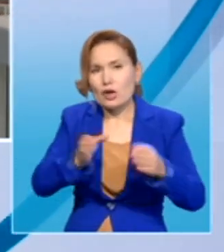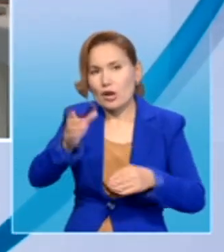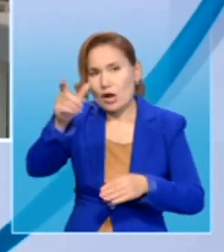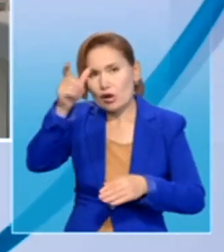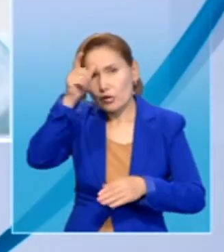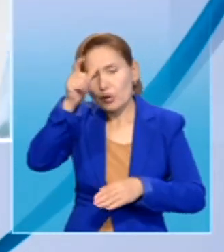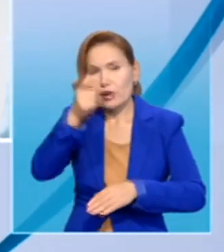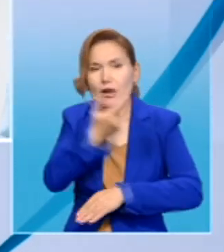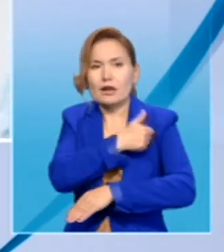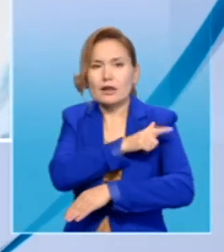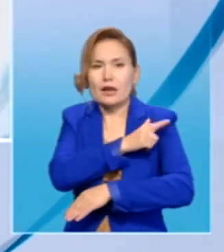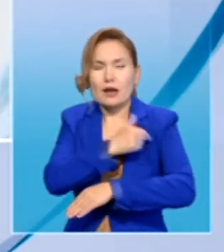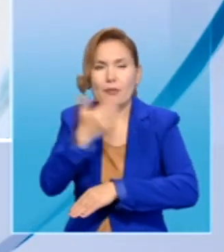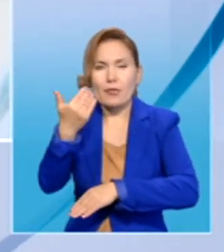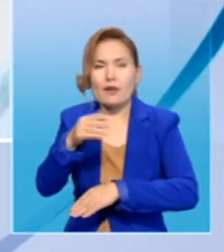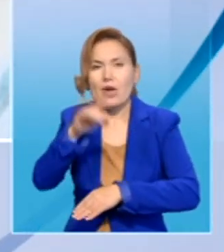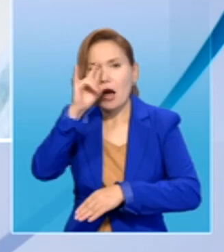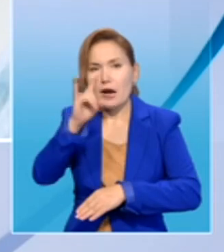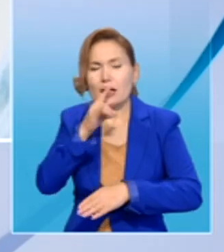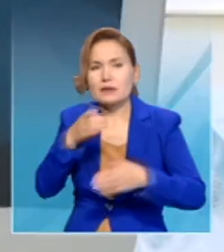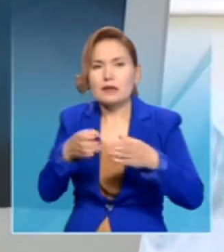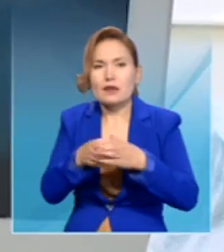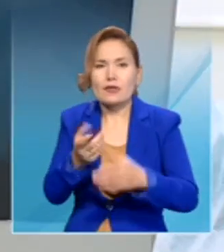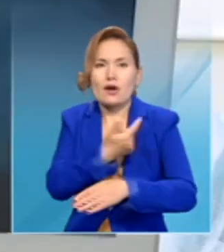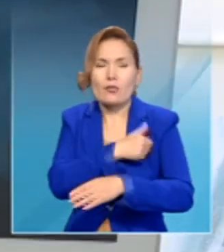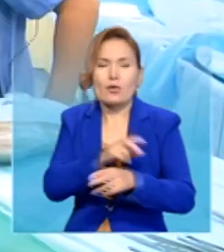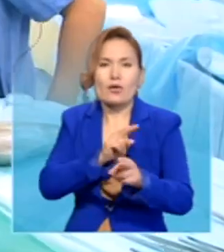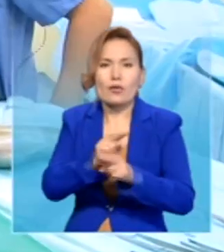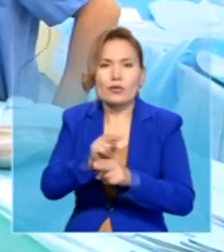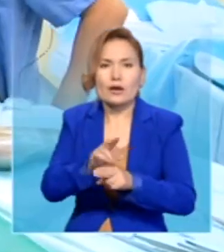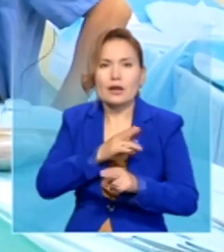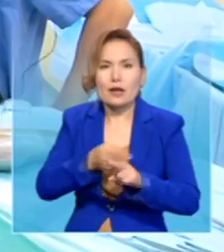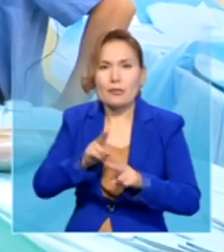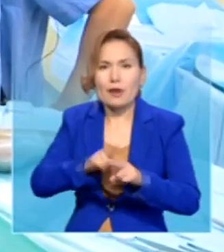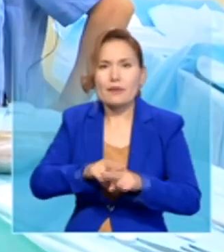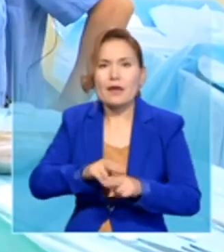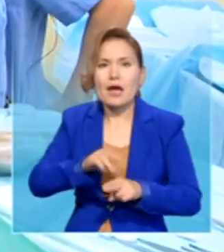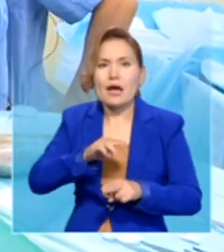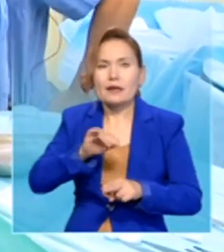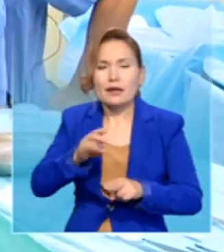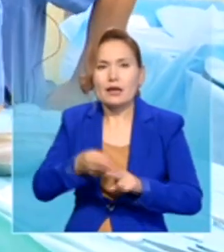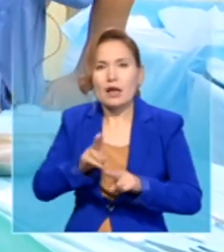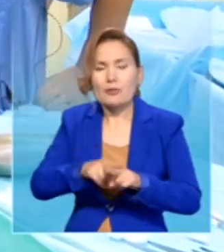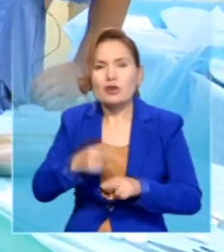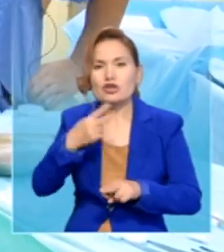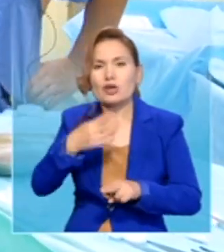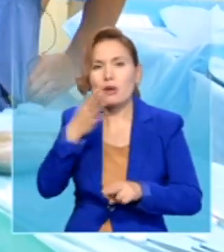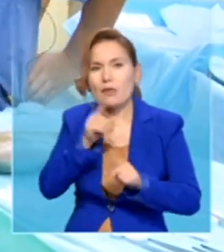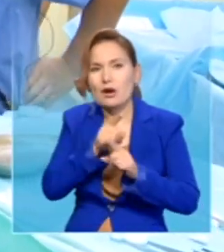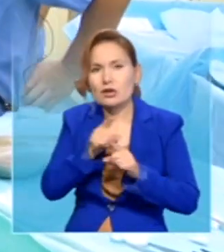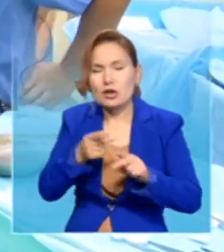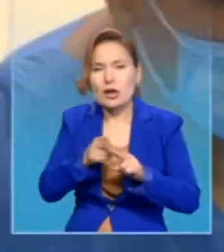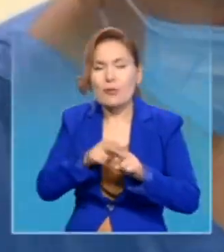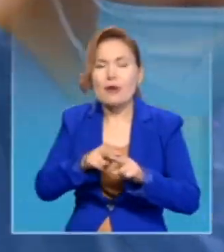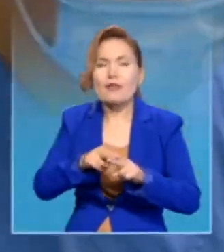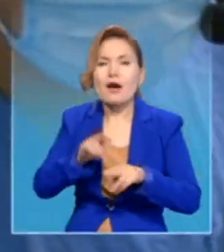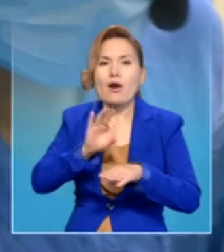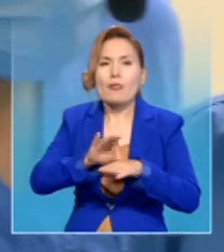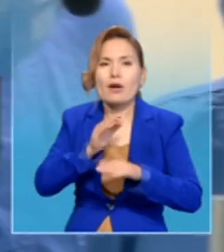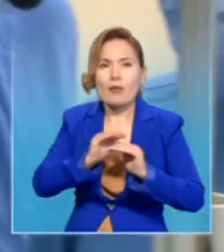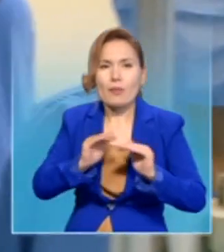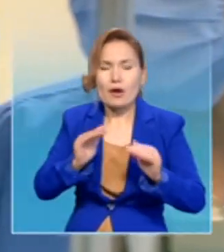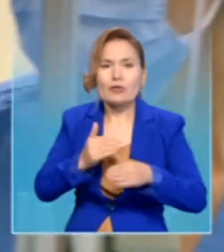түрік дәрігерлері өз тәжірибелерімен бөлісіп шеберлік сабақтарын өткізді. Али Текин осы дертті 25 жыл бойы емдеп жүрген білікті